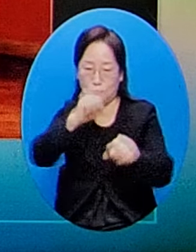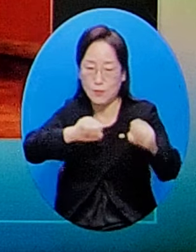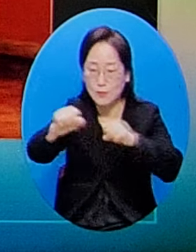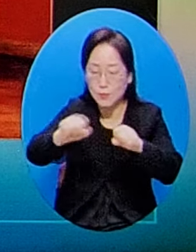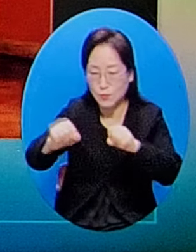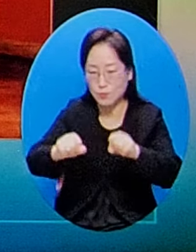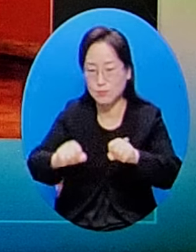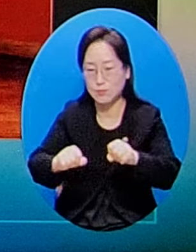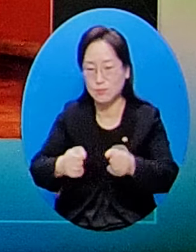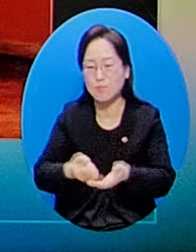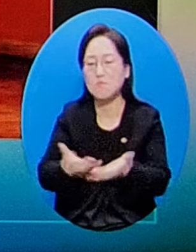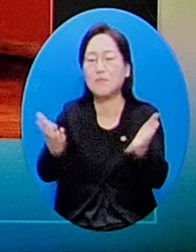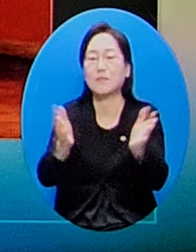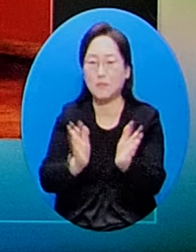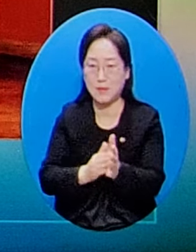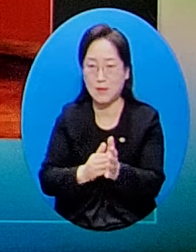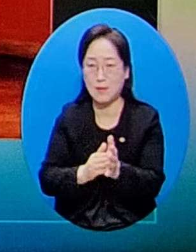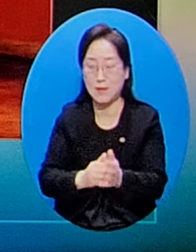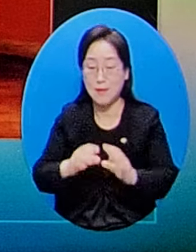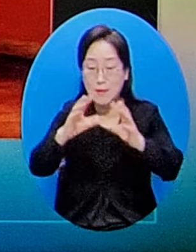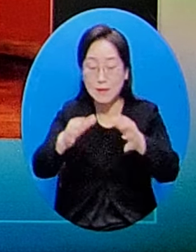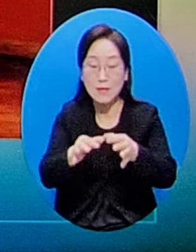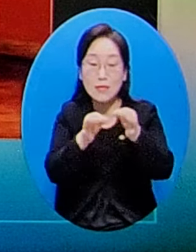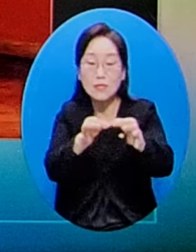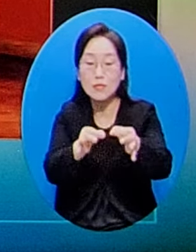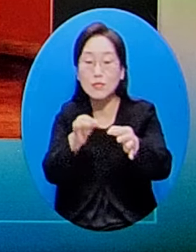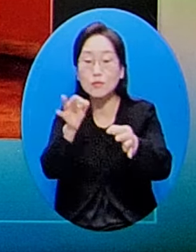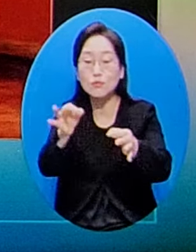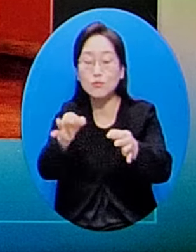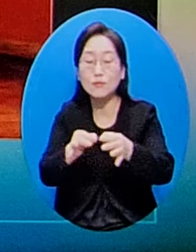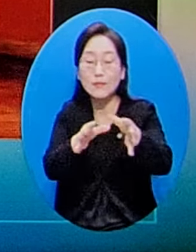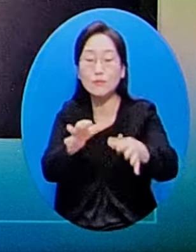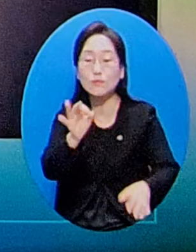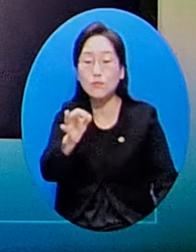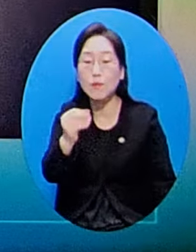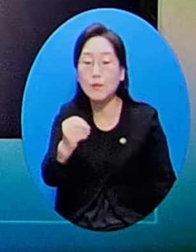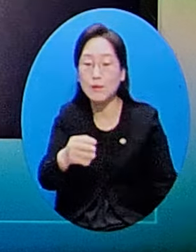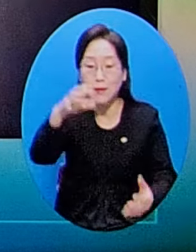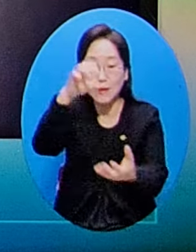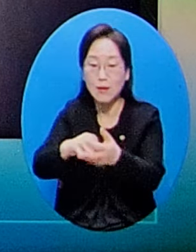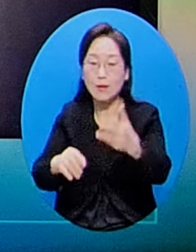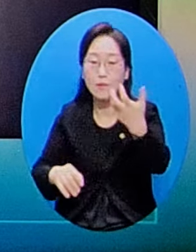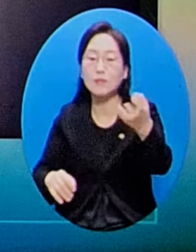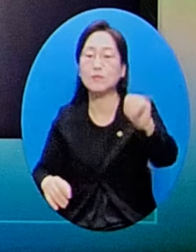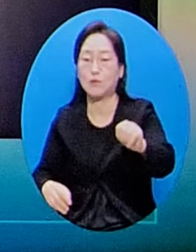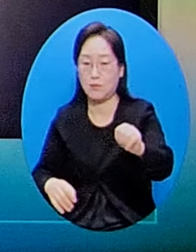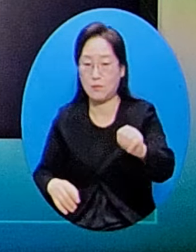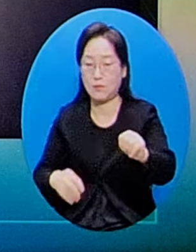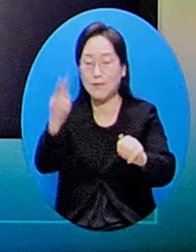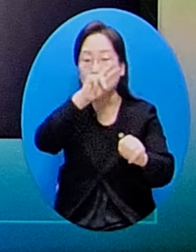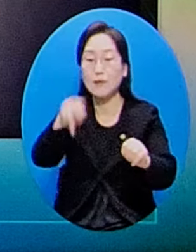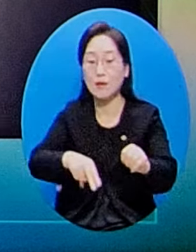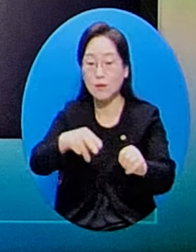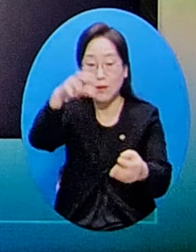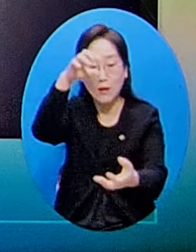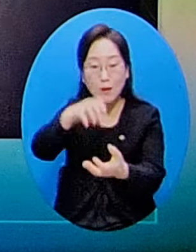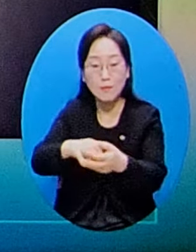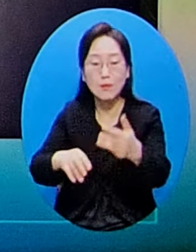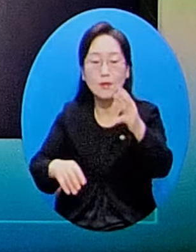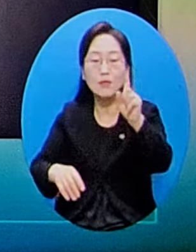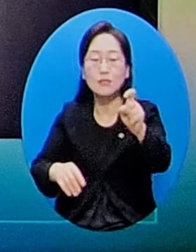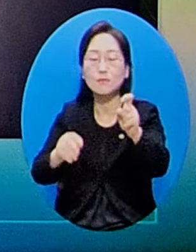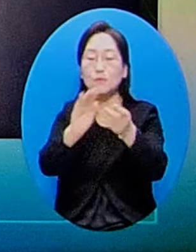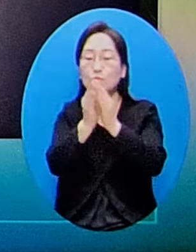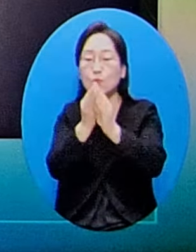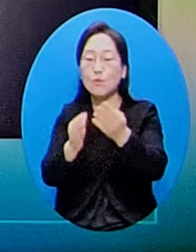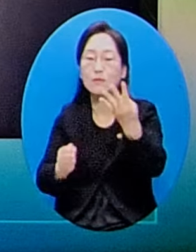것입니다. 그가 전 세계 기부한 금액은 무려 80억 달러, 10조 4천억이 넘습니다.